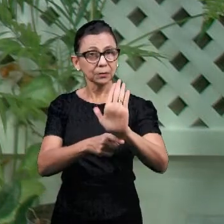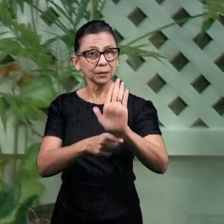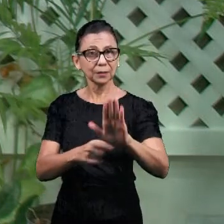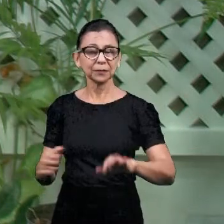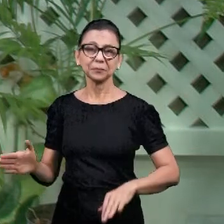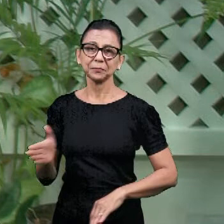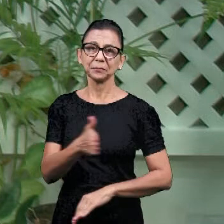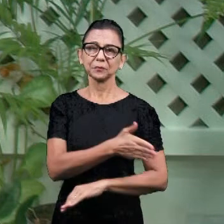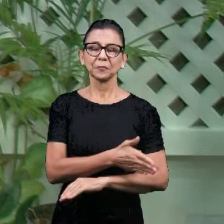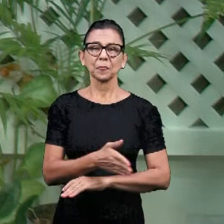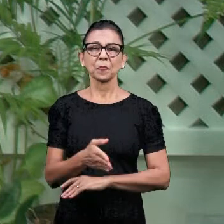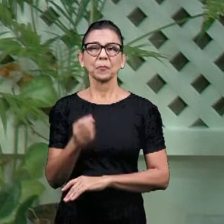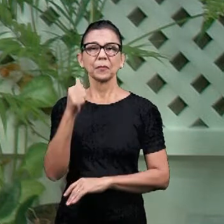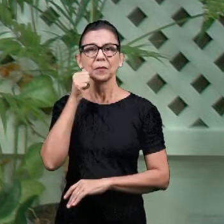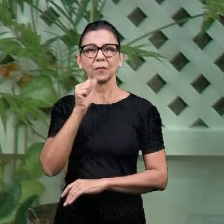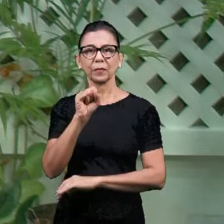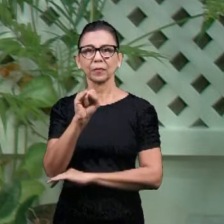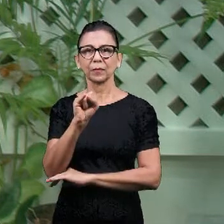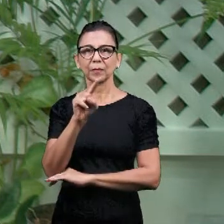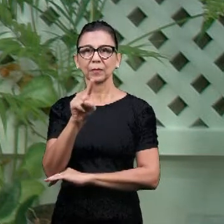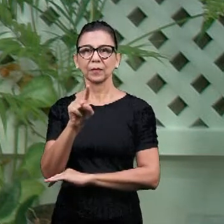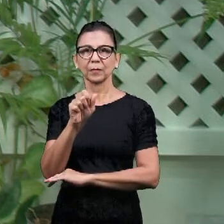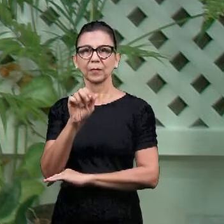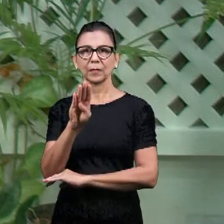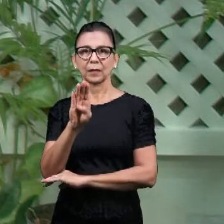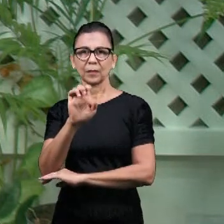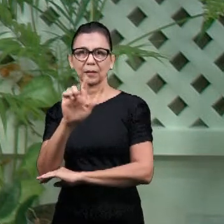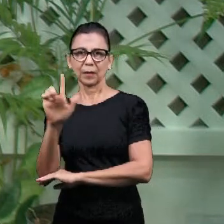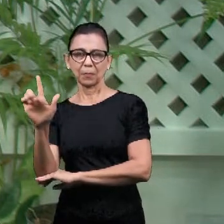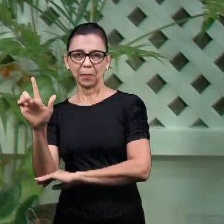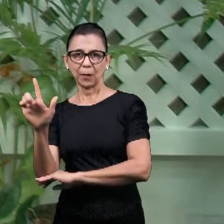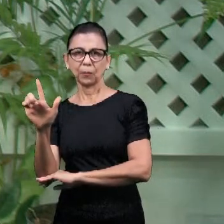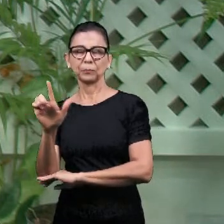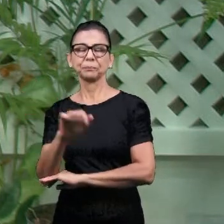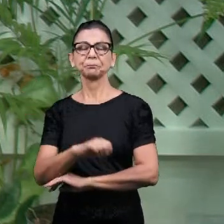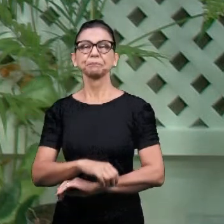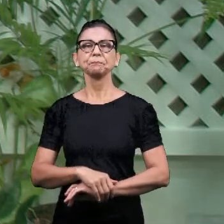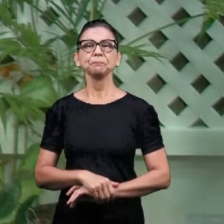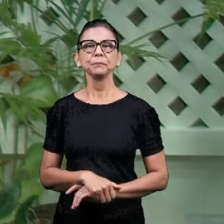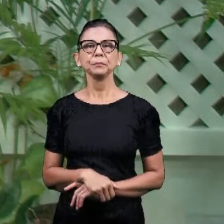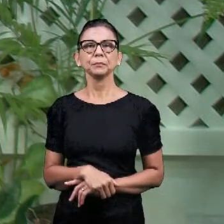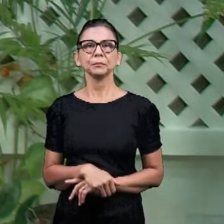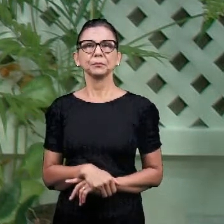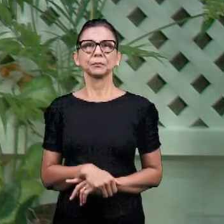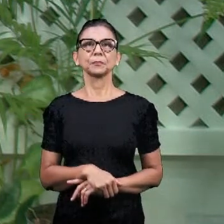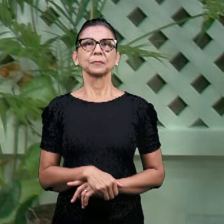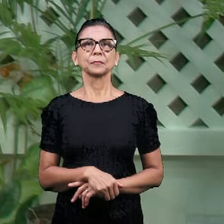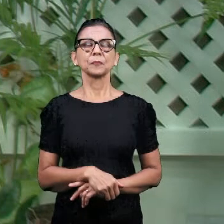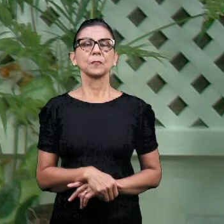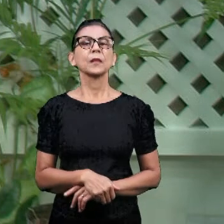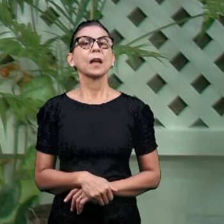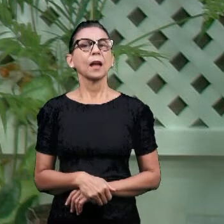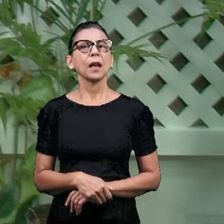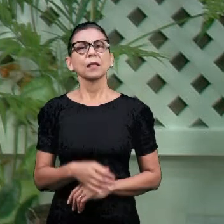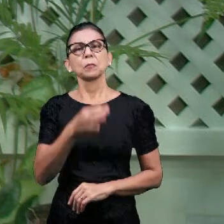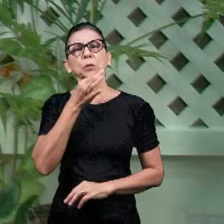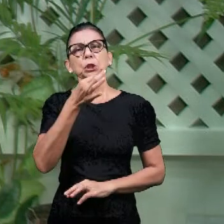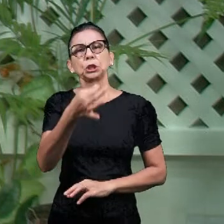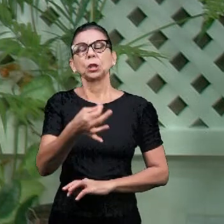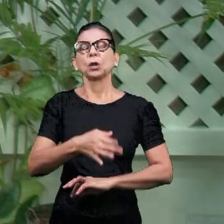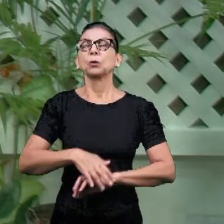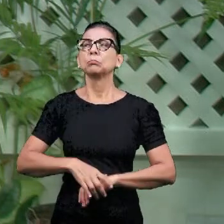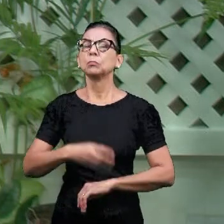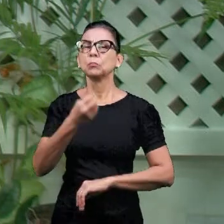sœur Isabelle Christina. Elle est en train de dire, il a fait même une leçon ici